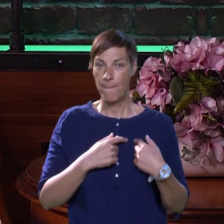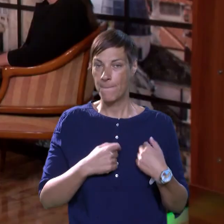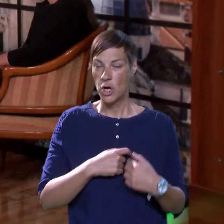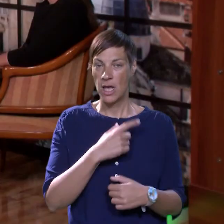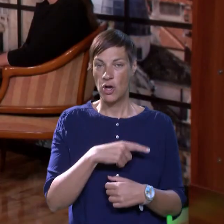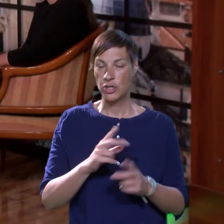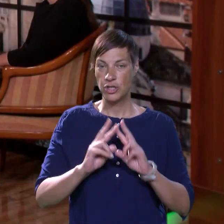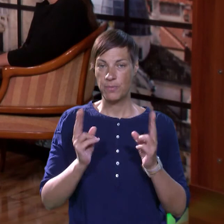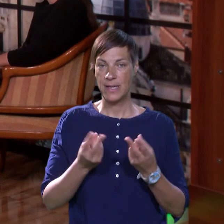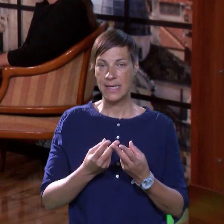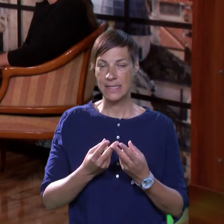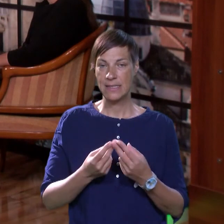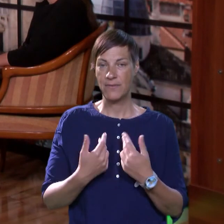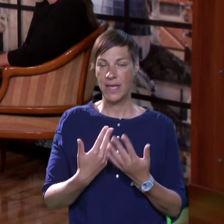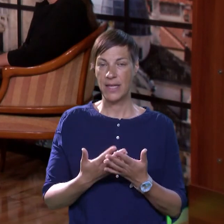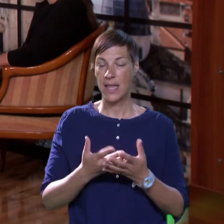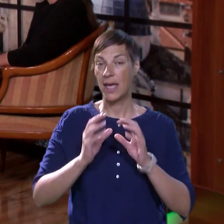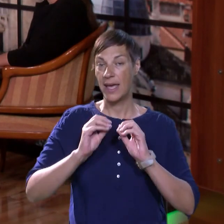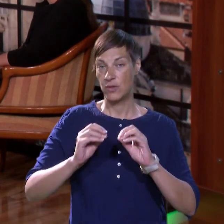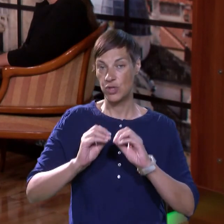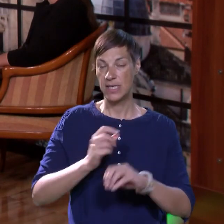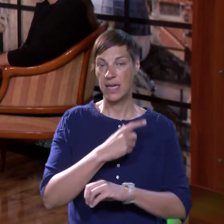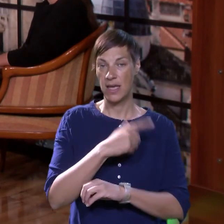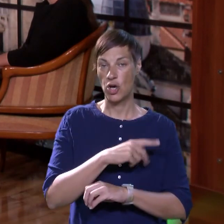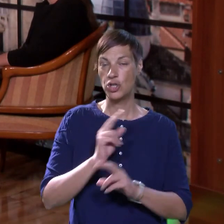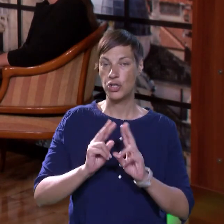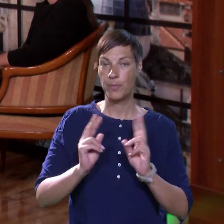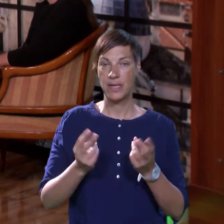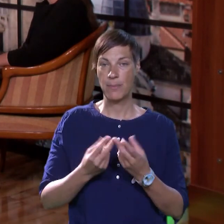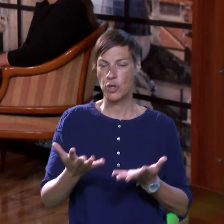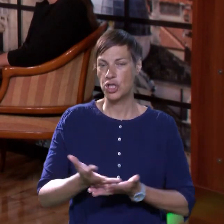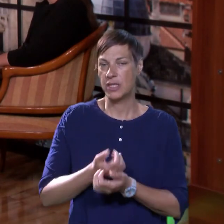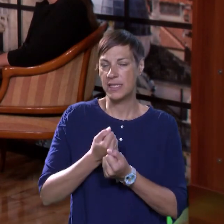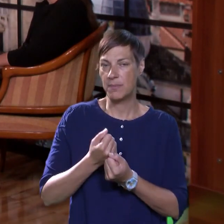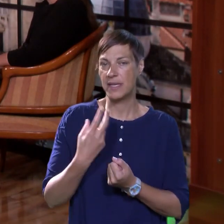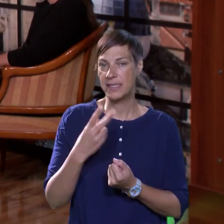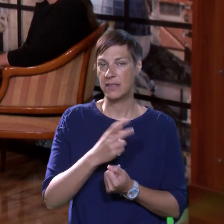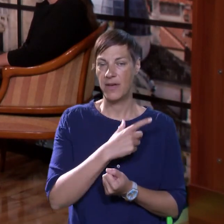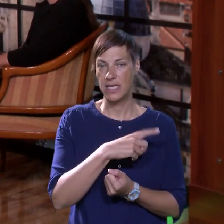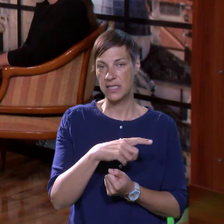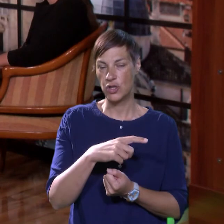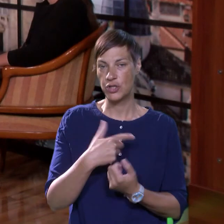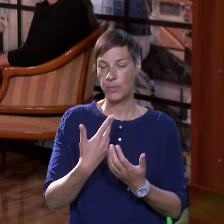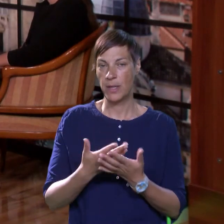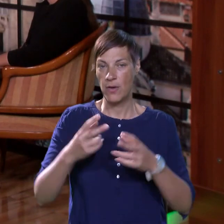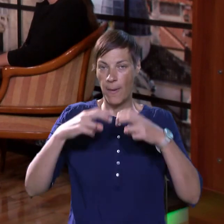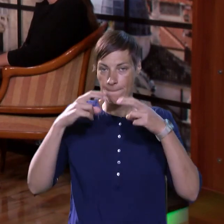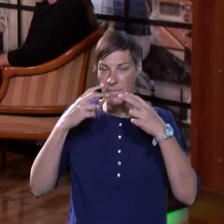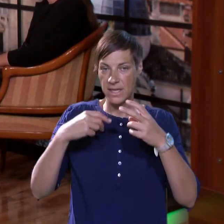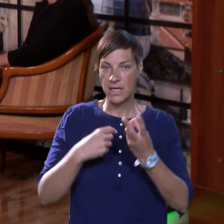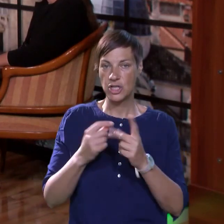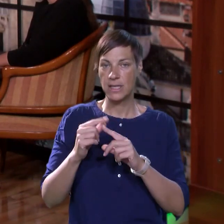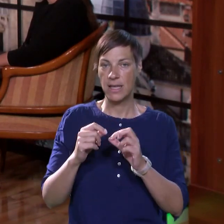najsrčanija osoba na svijetu, možete biti najeduciranija osoba na svijetu, možete spasiti 20 ljudi dok